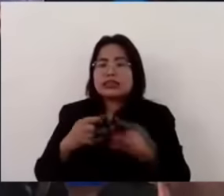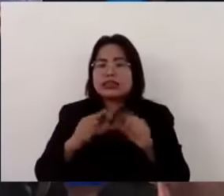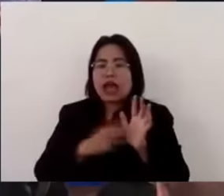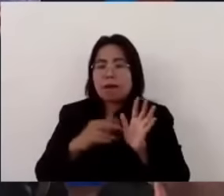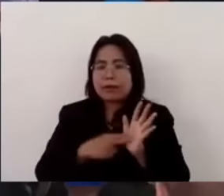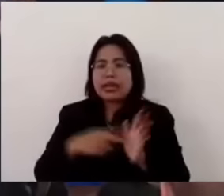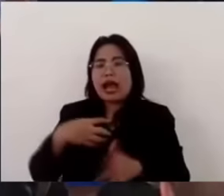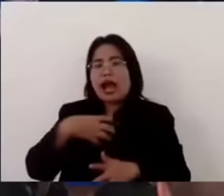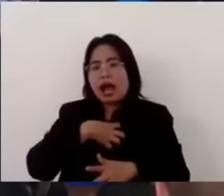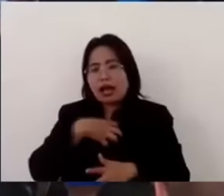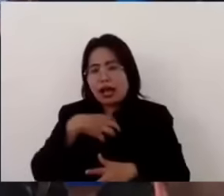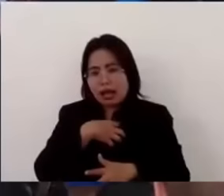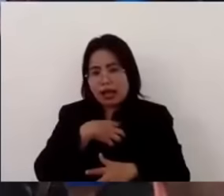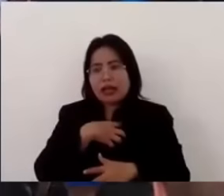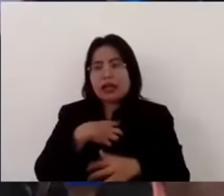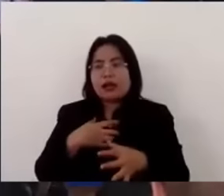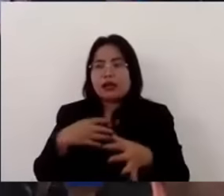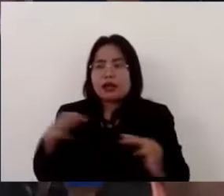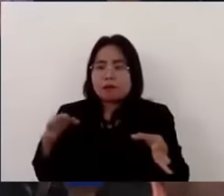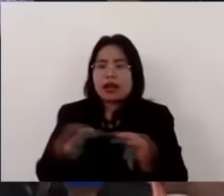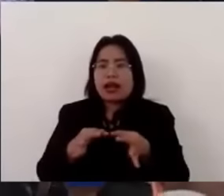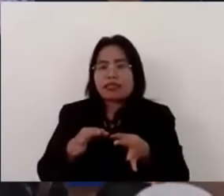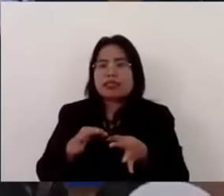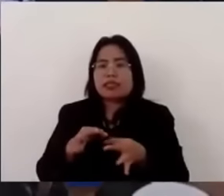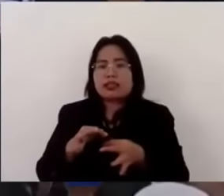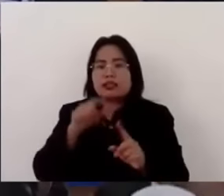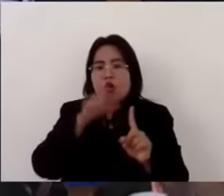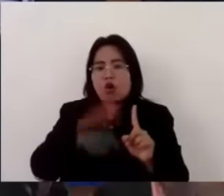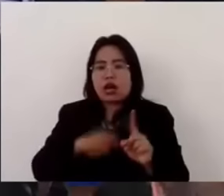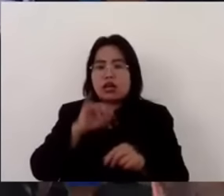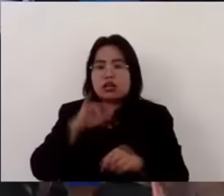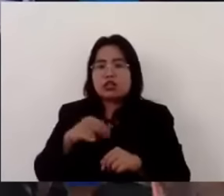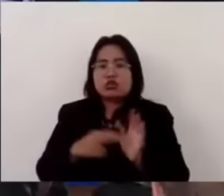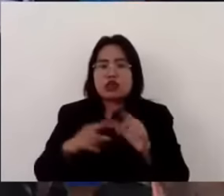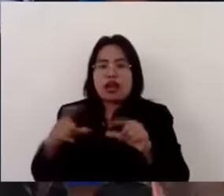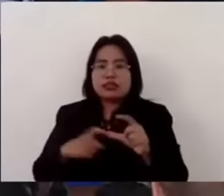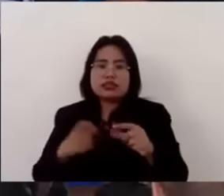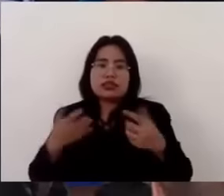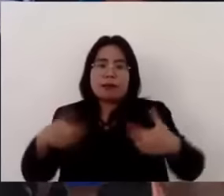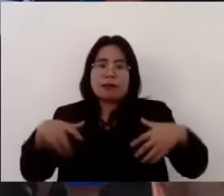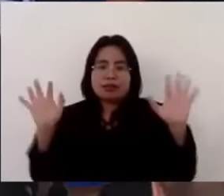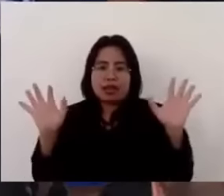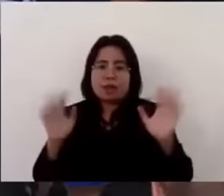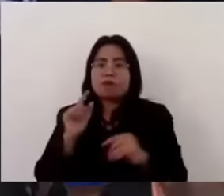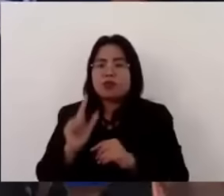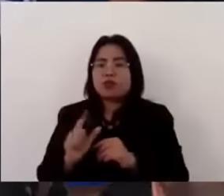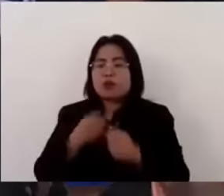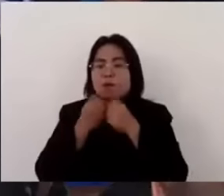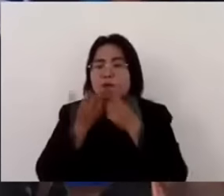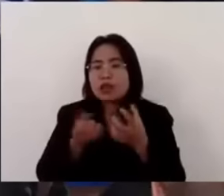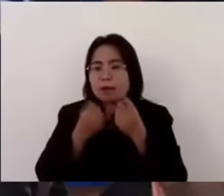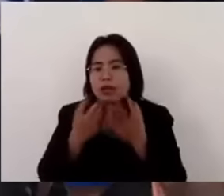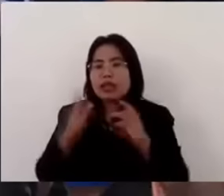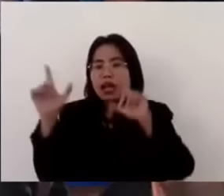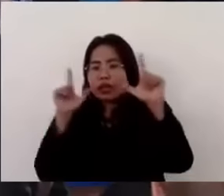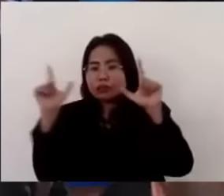hak-hak yang melekat pada seorang jurnalis kebebasan untuk menyampaikan